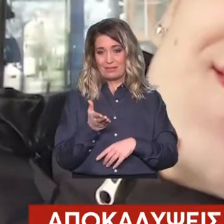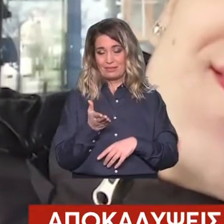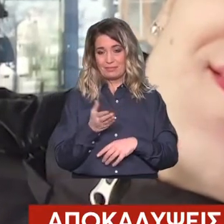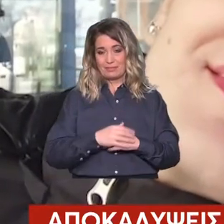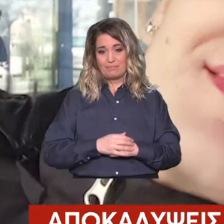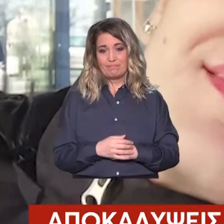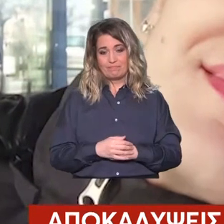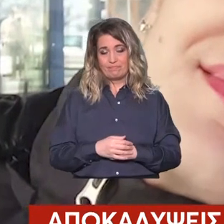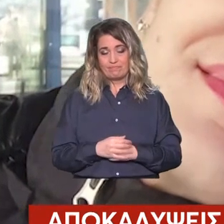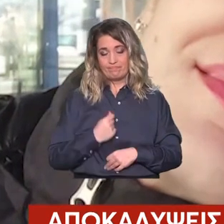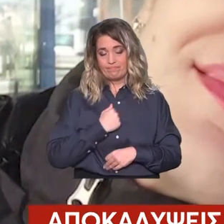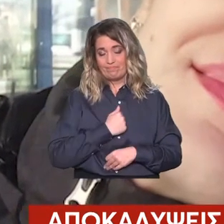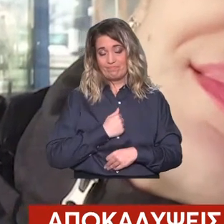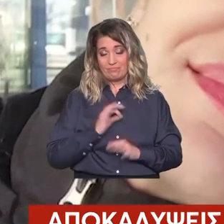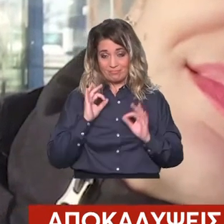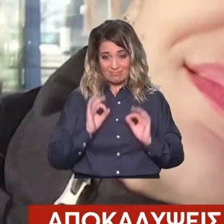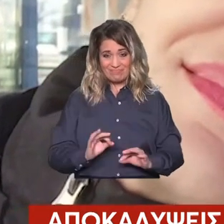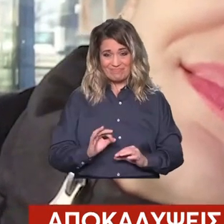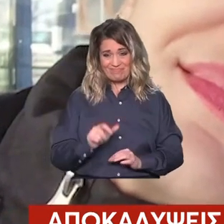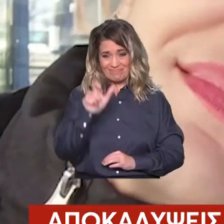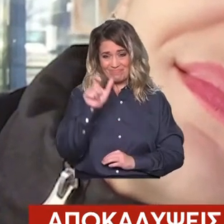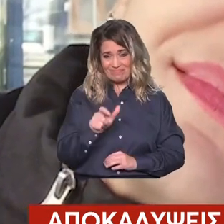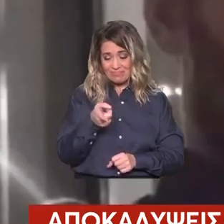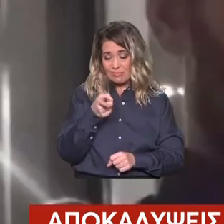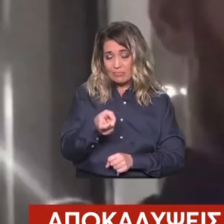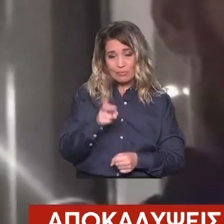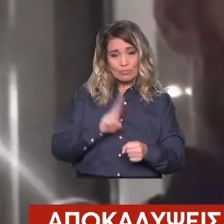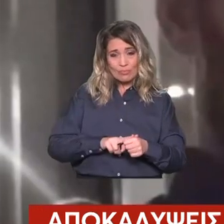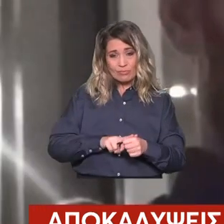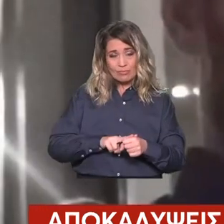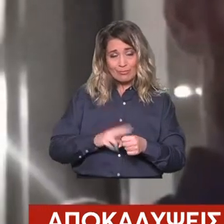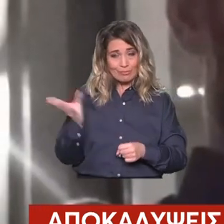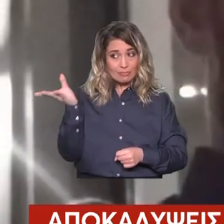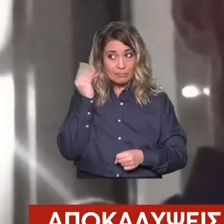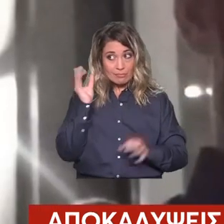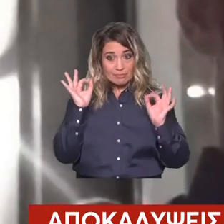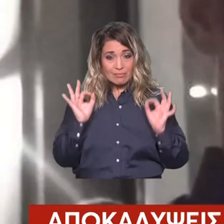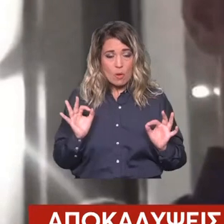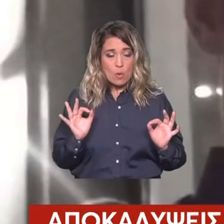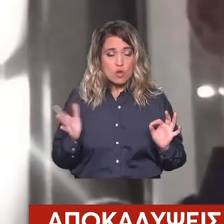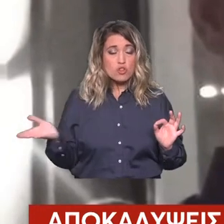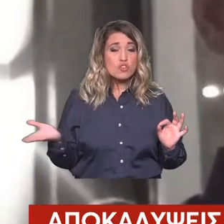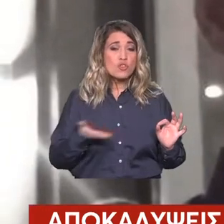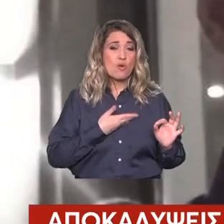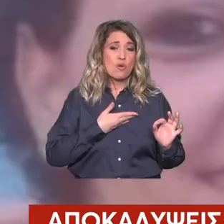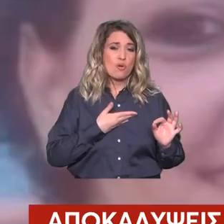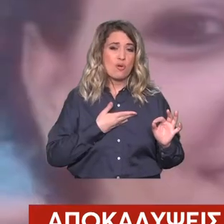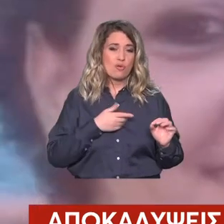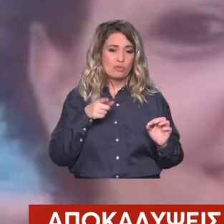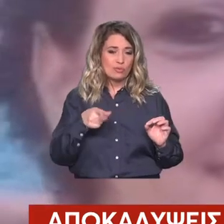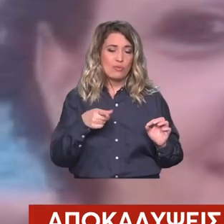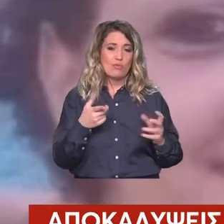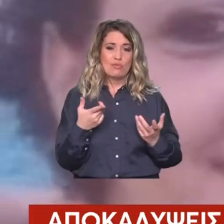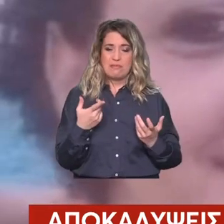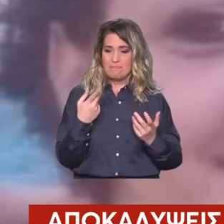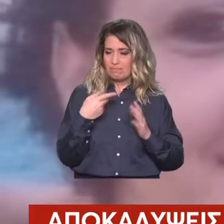το μαρτυρικό τέλος της άτυχης εγκύους στη Θεσσαλονίκη συγκλονίζει ολόκληρη τη χώρα, με τις αποκαλύψεις φρίκης να είναι συνεχείς και τις εικόνες που ντύνουν το χρονικό